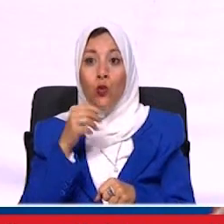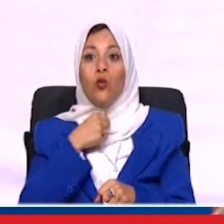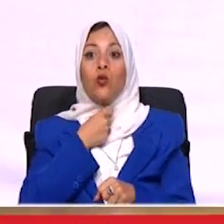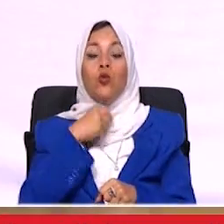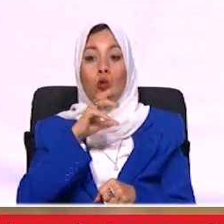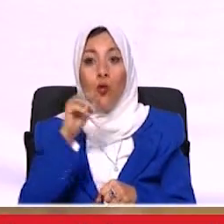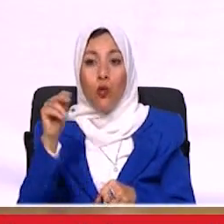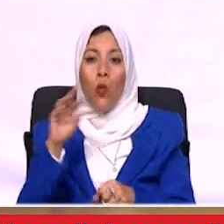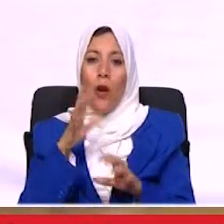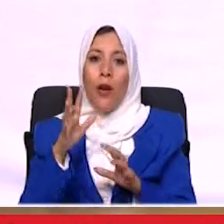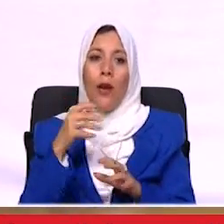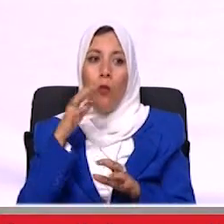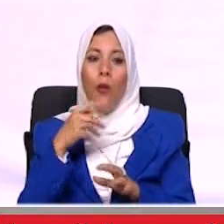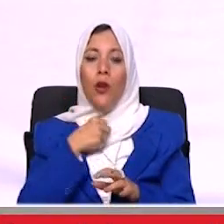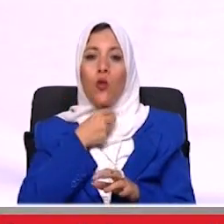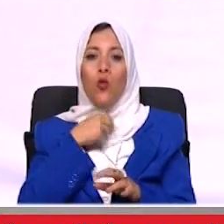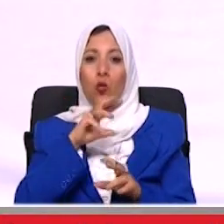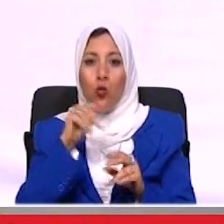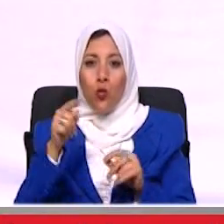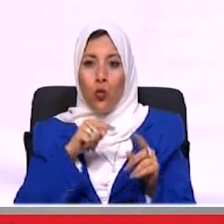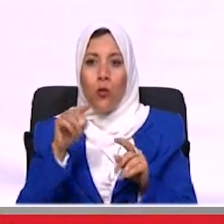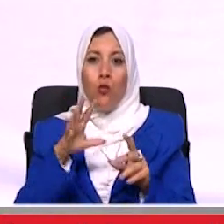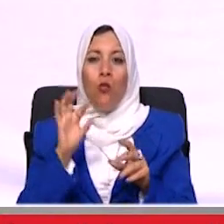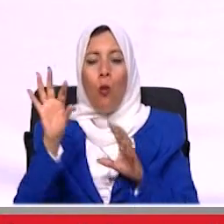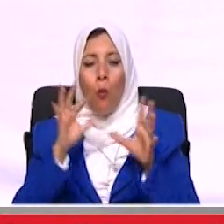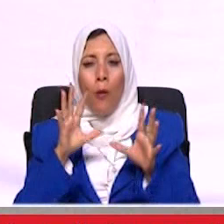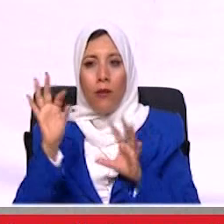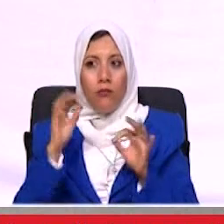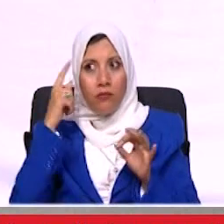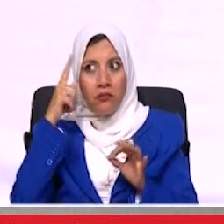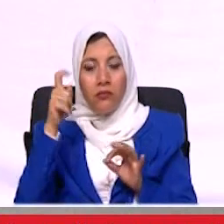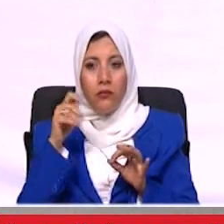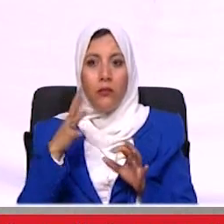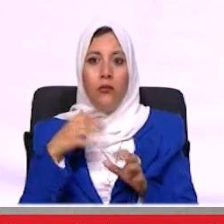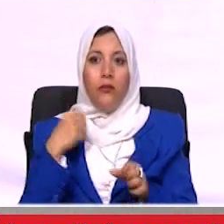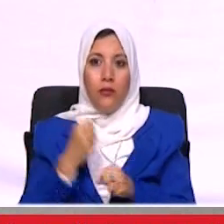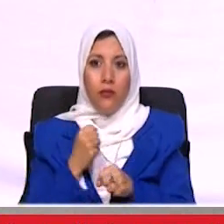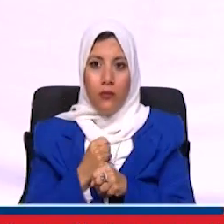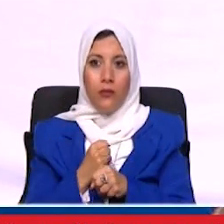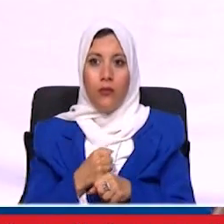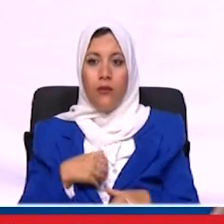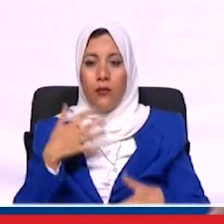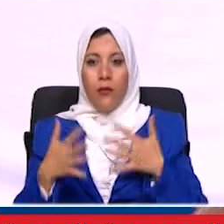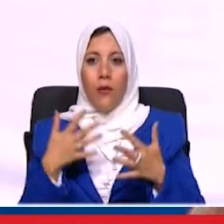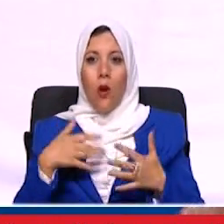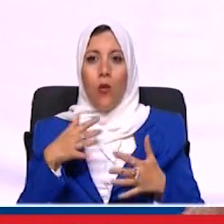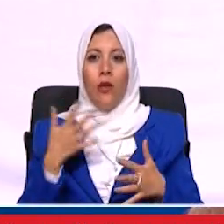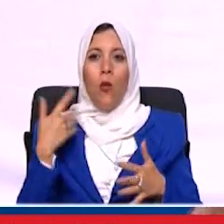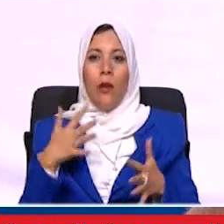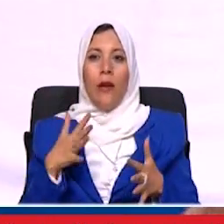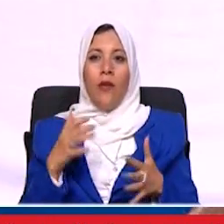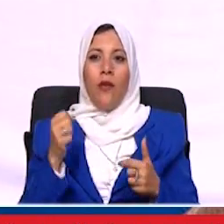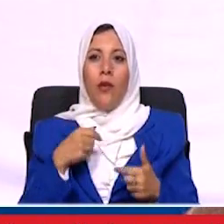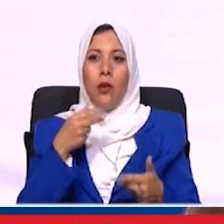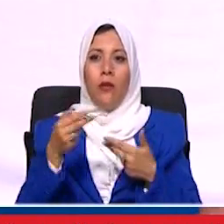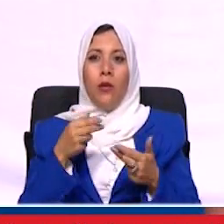الصوت، انت صوتك قريب من عمر الشريف. ساعات النبره ممكن اجيبها يعني، وساعات في اول تمثيلي برضو كنت